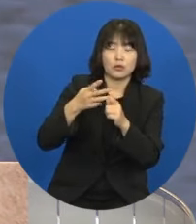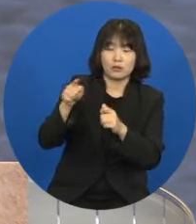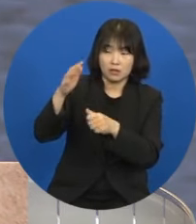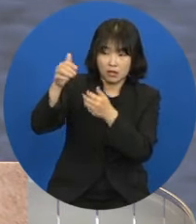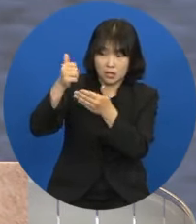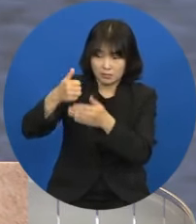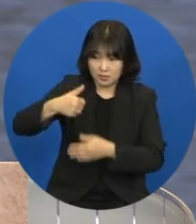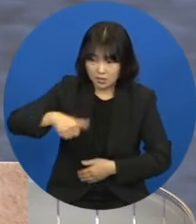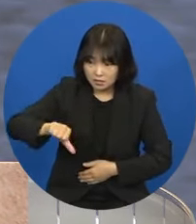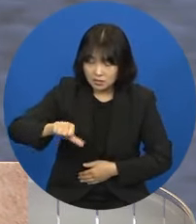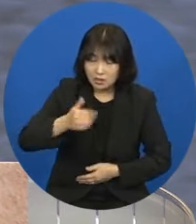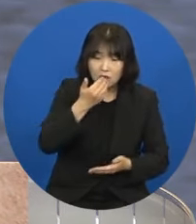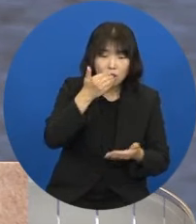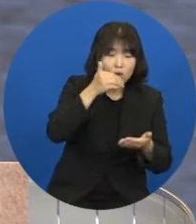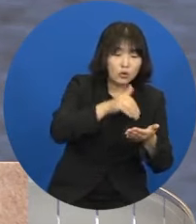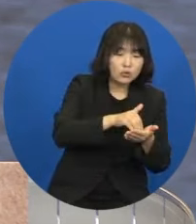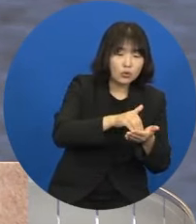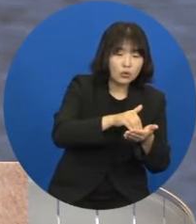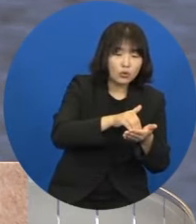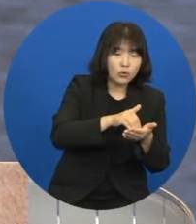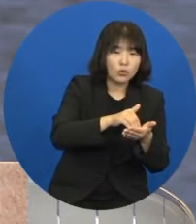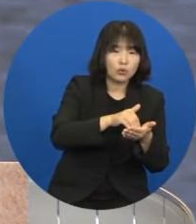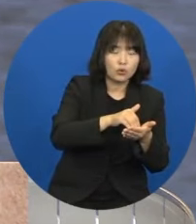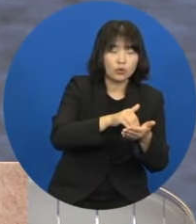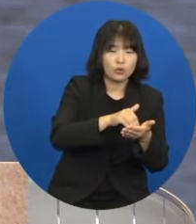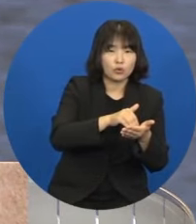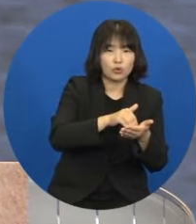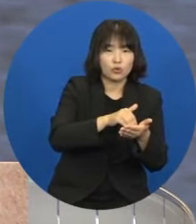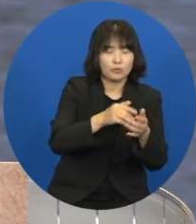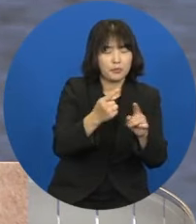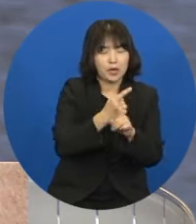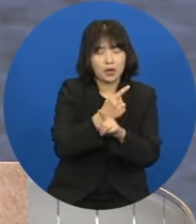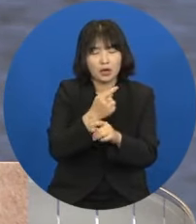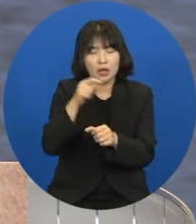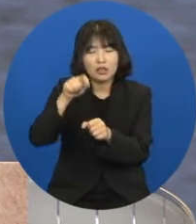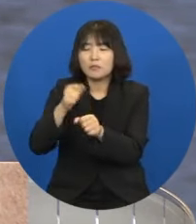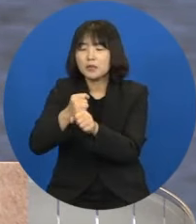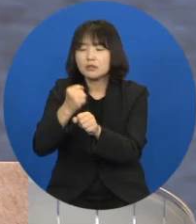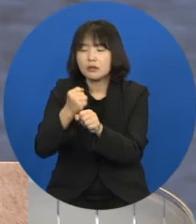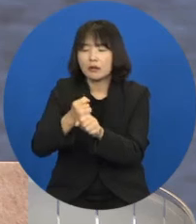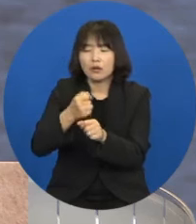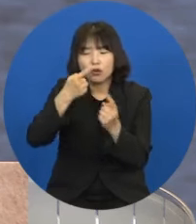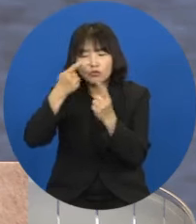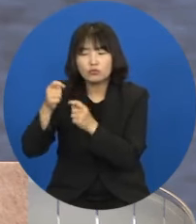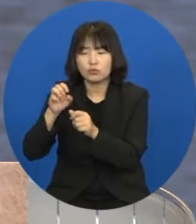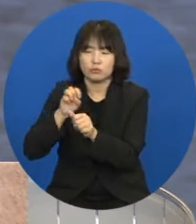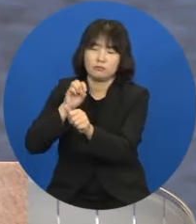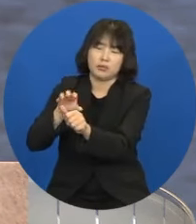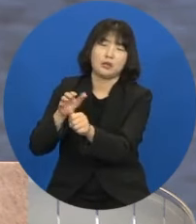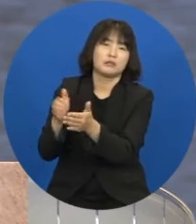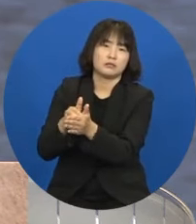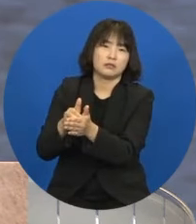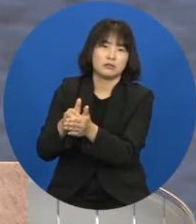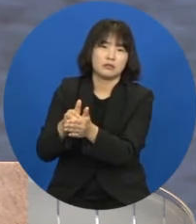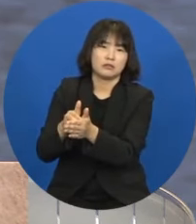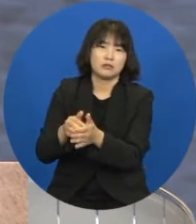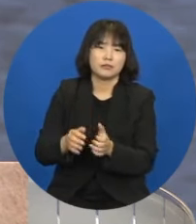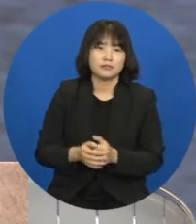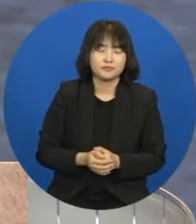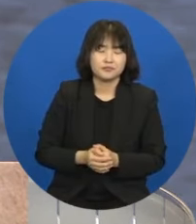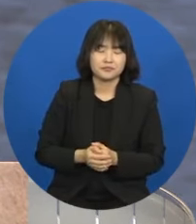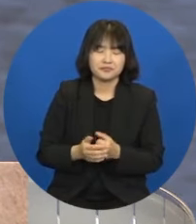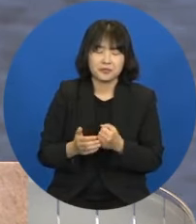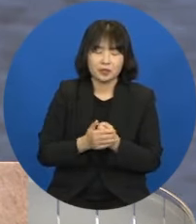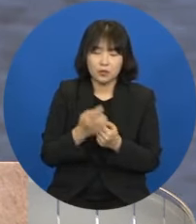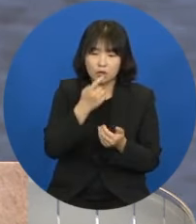예수님이 하실 수 있죠. 그런데 이것은 유혹이었어요. 쉬운 길. 쉬운 길, 편한 길, 지름길 여러분 조심하셔야